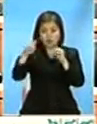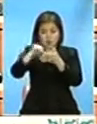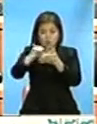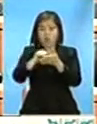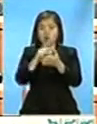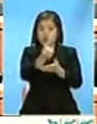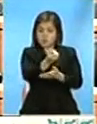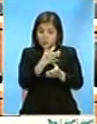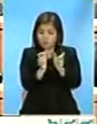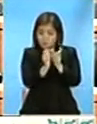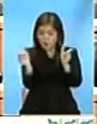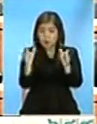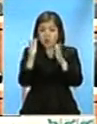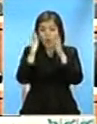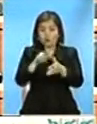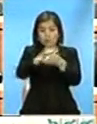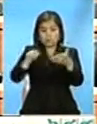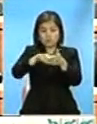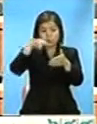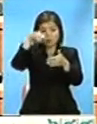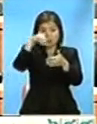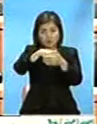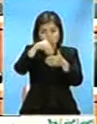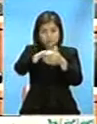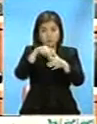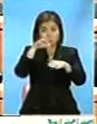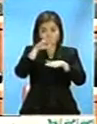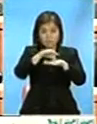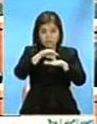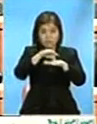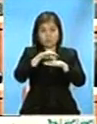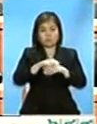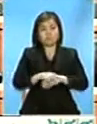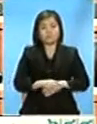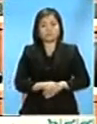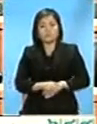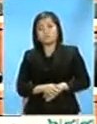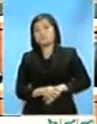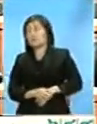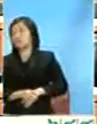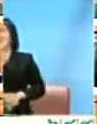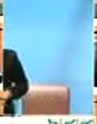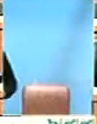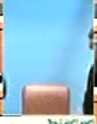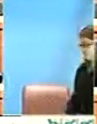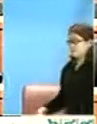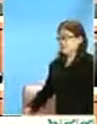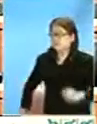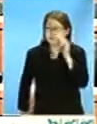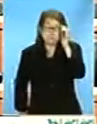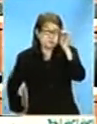ว่าให้ผู้มีสิทธิ์เลือกตั้งสมาชิกวุฒิสภาขอไปการเลือกตั้งสมาชิกวุฒิสภาให้ใช้เขตจังหวัดเป็นเขตเลือกตั้